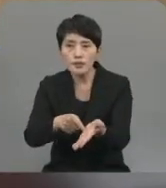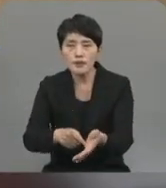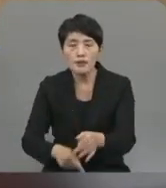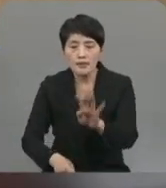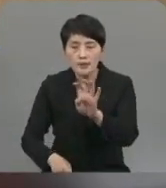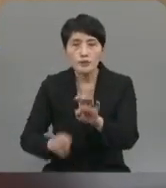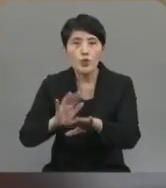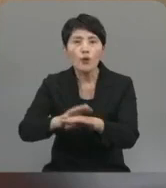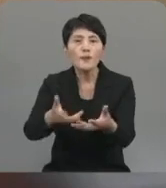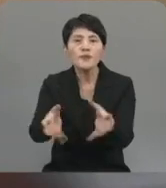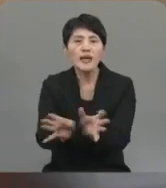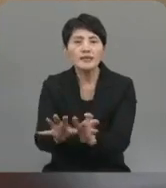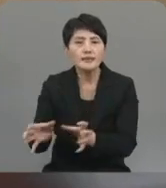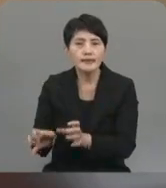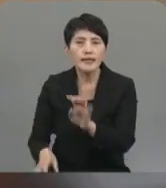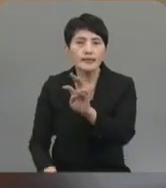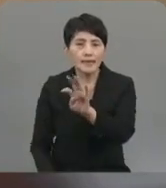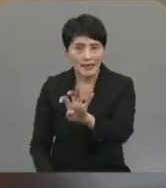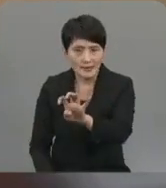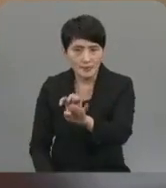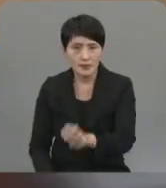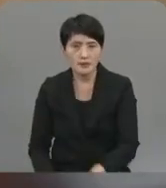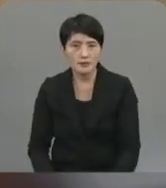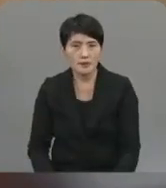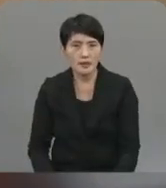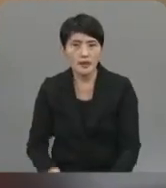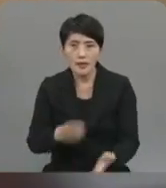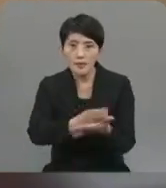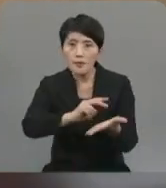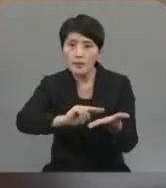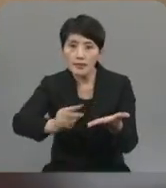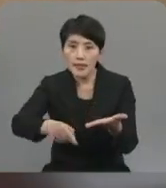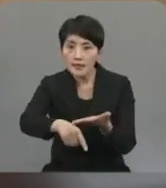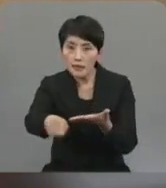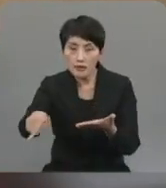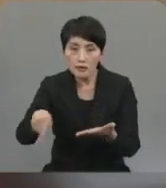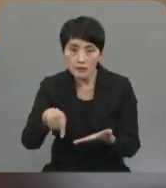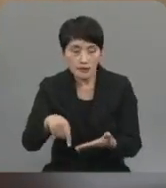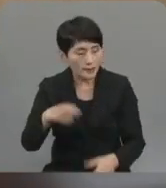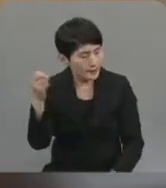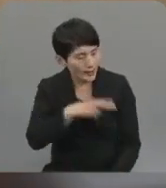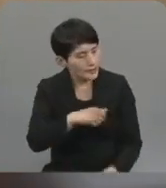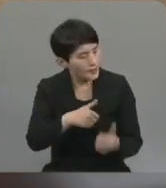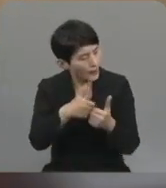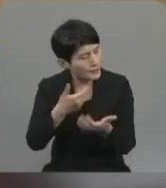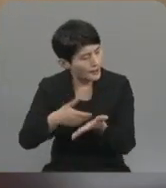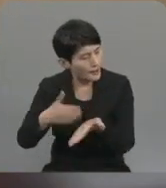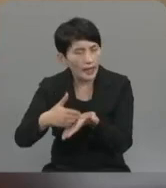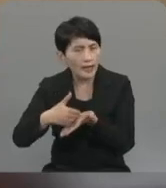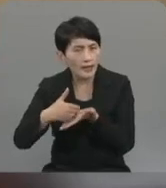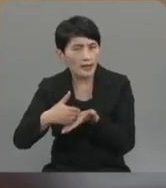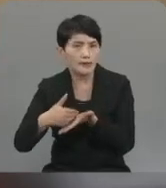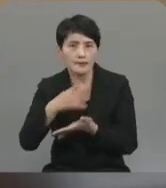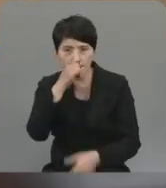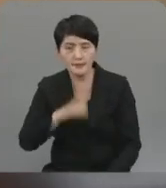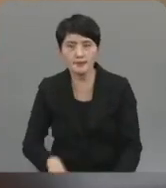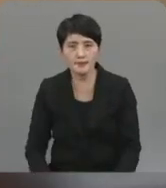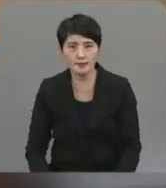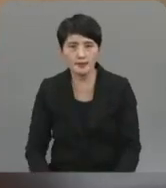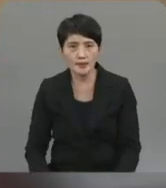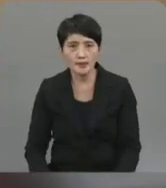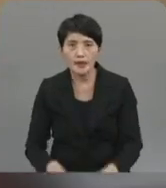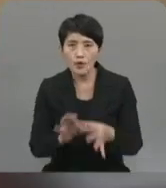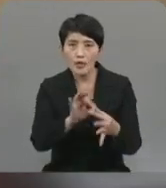được đưa ra dựa trên sự cân nhắc trên cũng như ý kiến thu thập từ dư luận ông giun cho biết sau khi dự thảo luật này được thông qua tại quốc hội